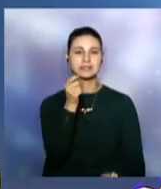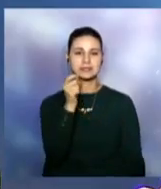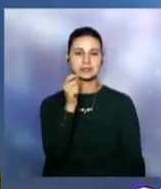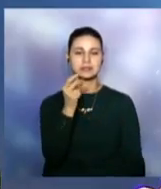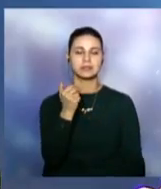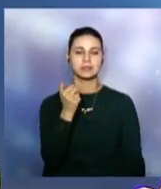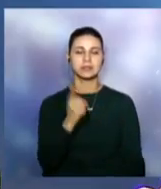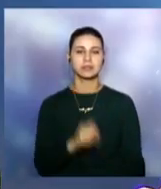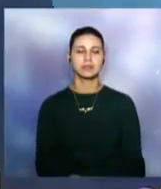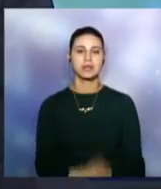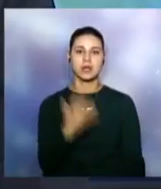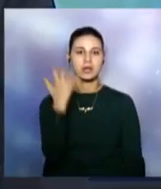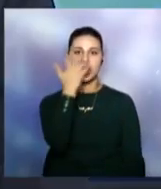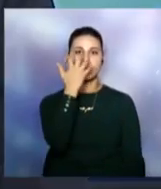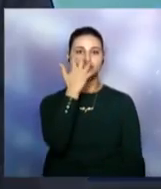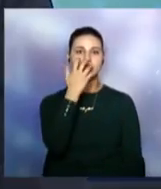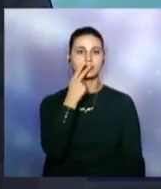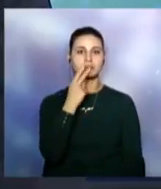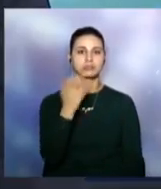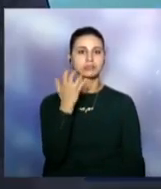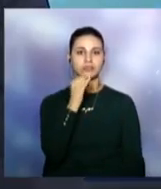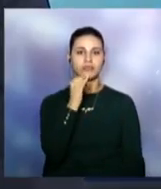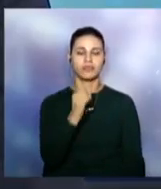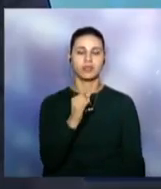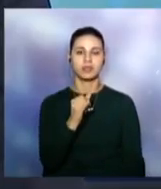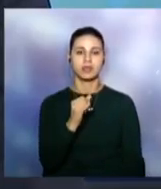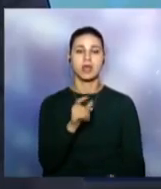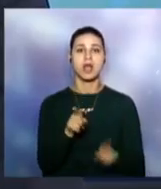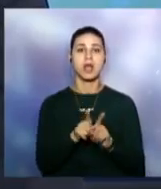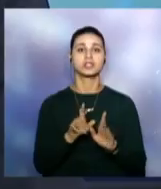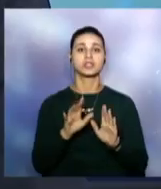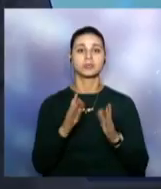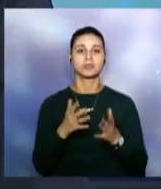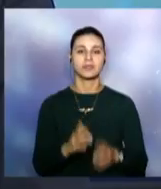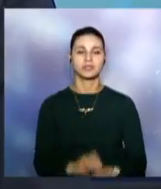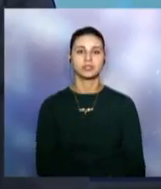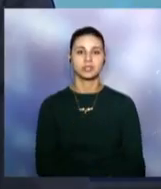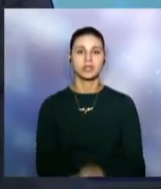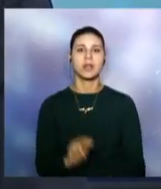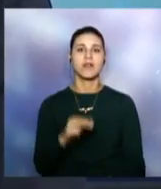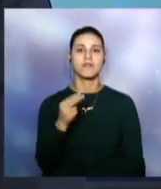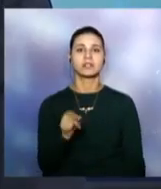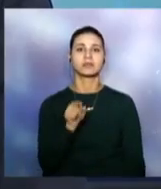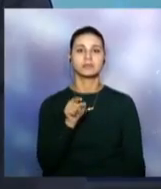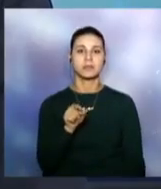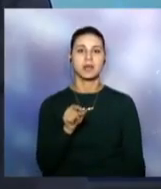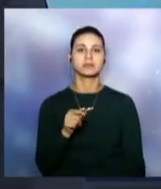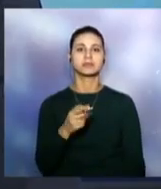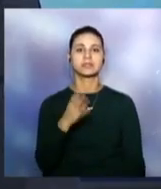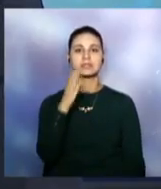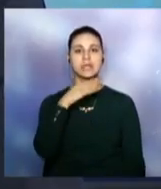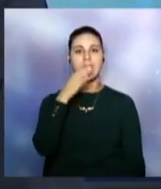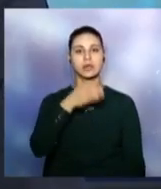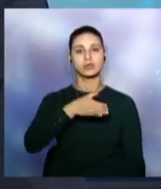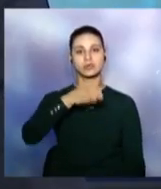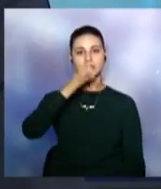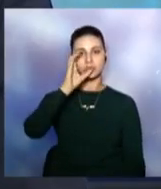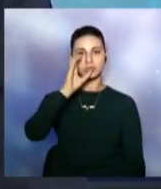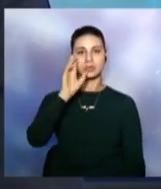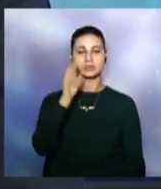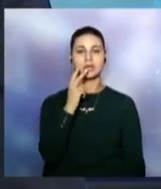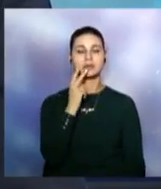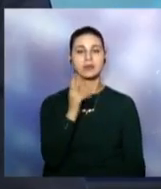დიახ, დეტალი, არ ჩანს. სამწუხაროდ ასეთ შემთხვევაში ვადლებთ მას კონტრასტულ გამოკვლევას, წყალშეხსნად კონტრასტს და